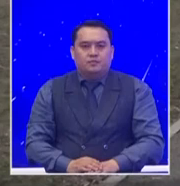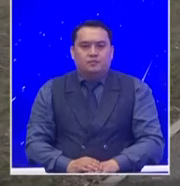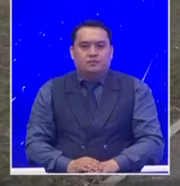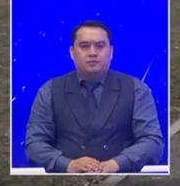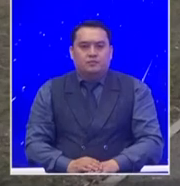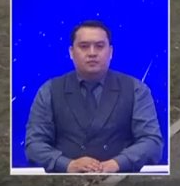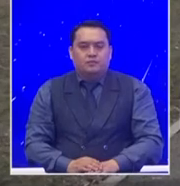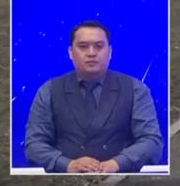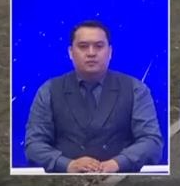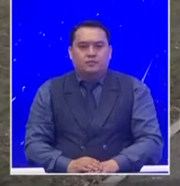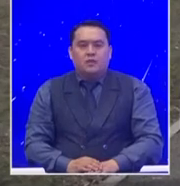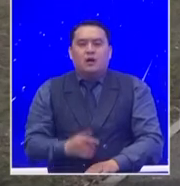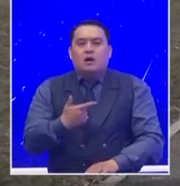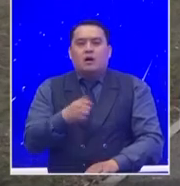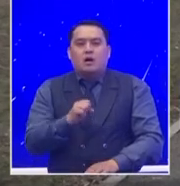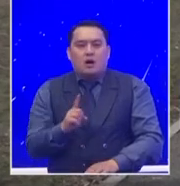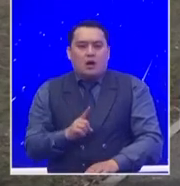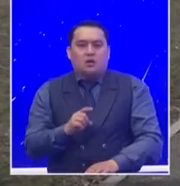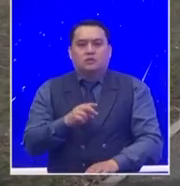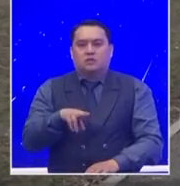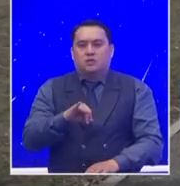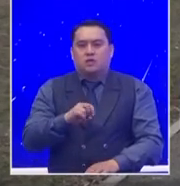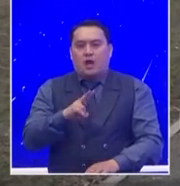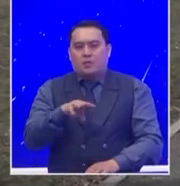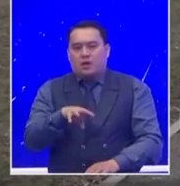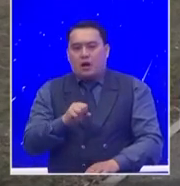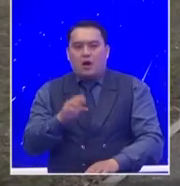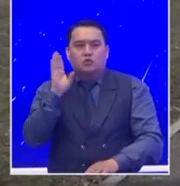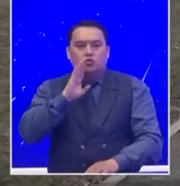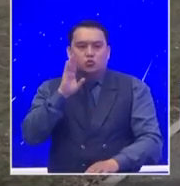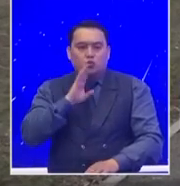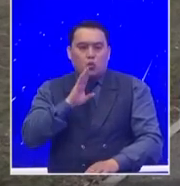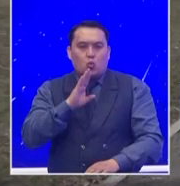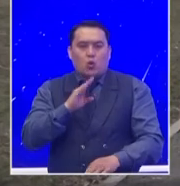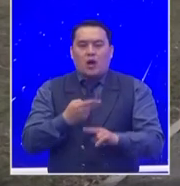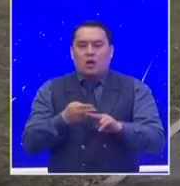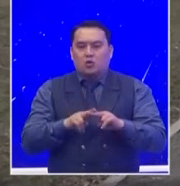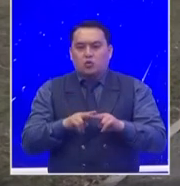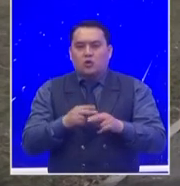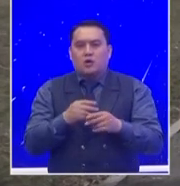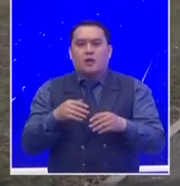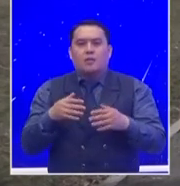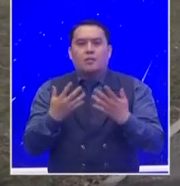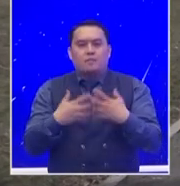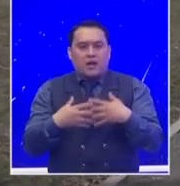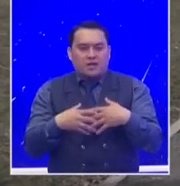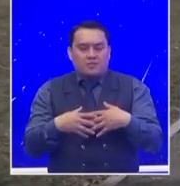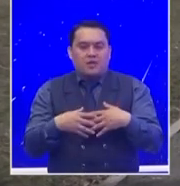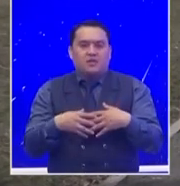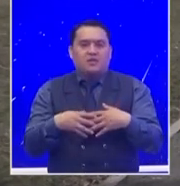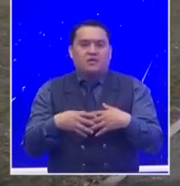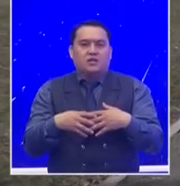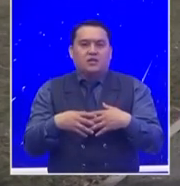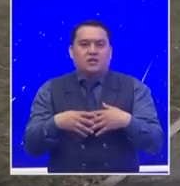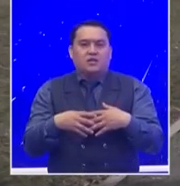динамика, газ динамикасы және мына судың ағуы сол туралы мына математикалық модельдеудің